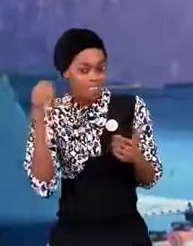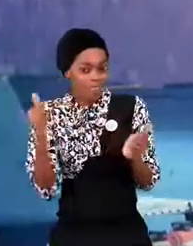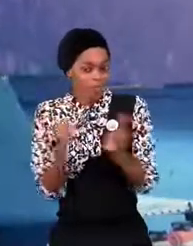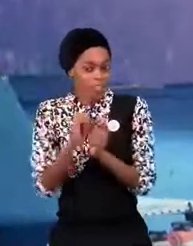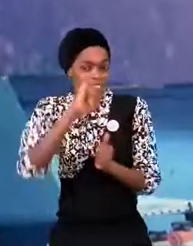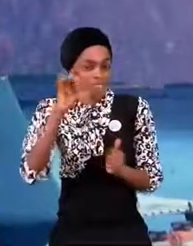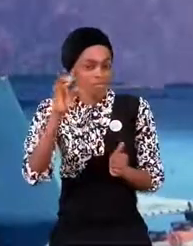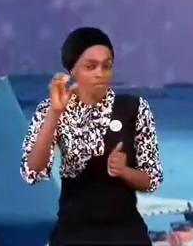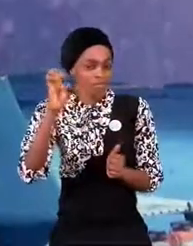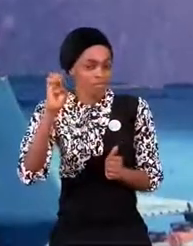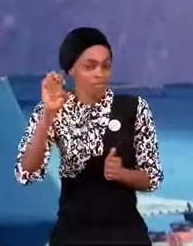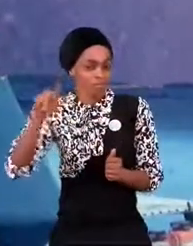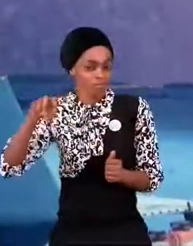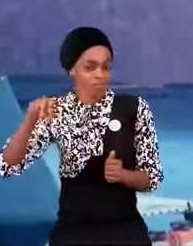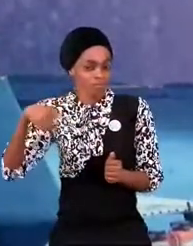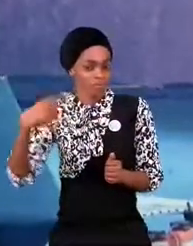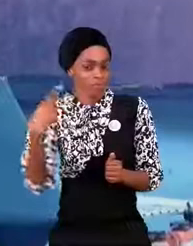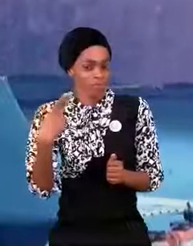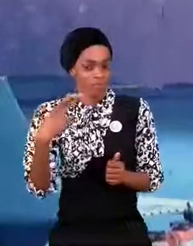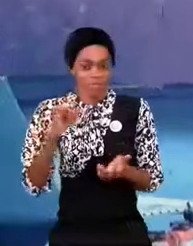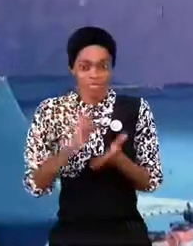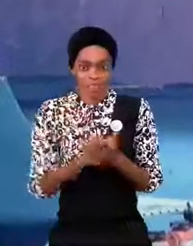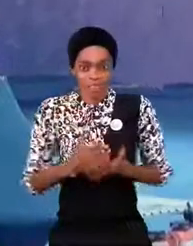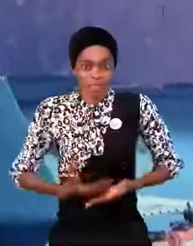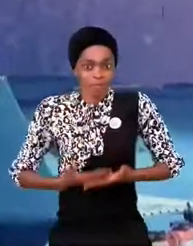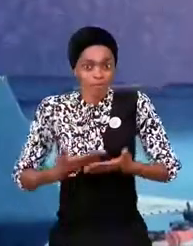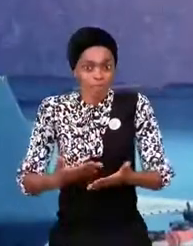miraculeusement puissante. La naissance de Jésus,